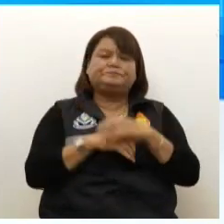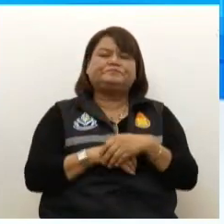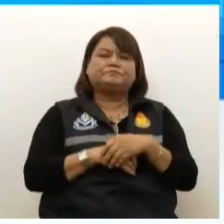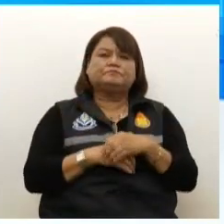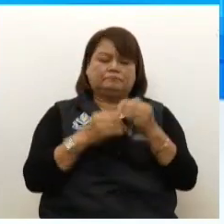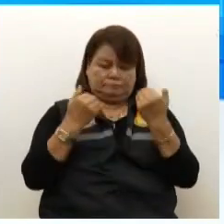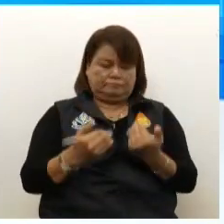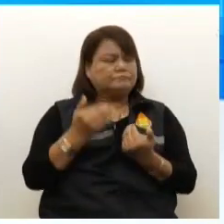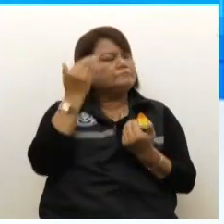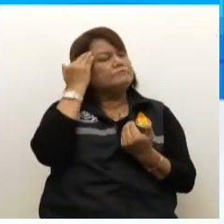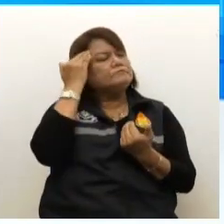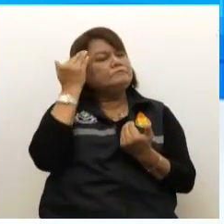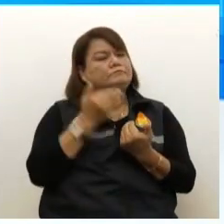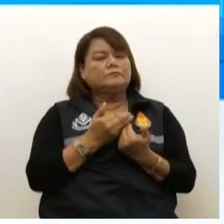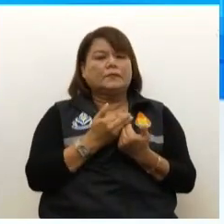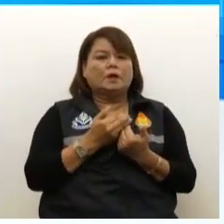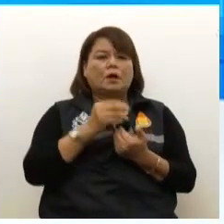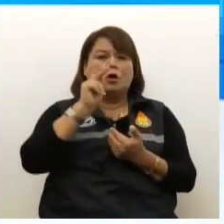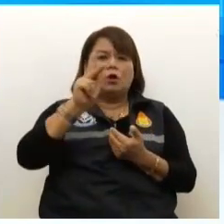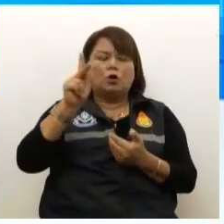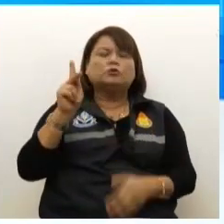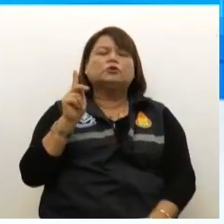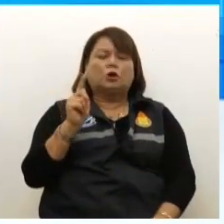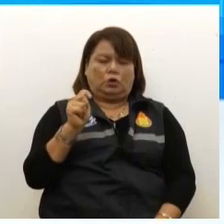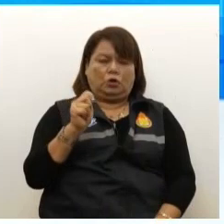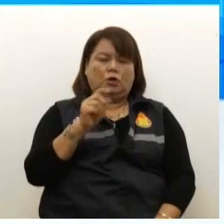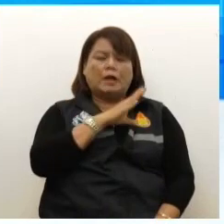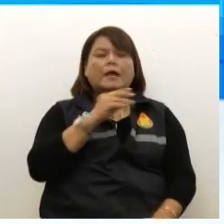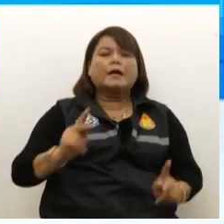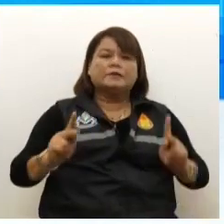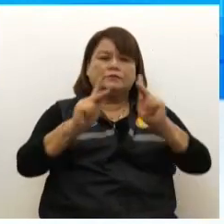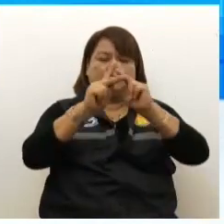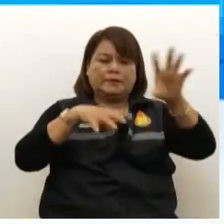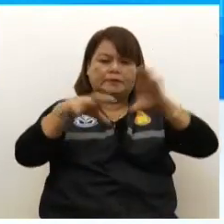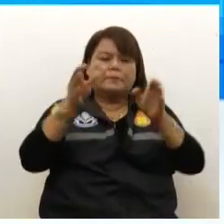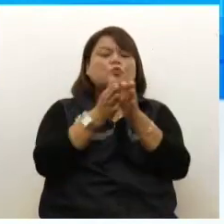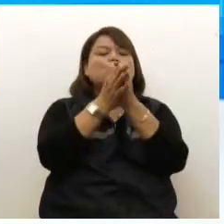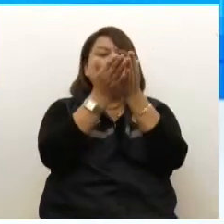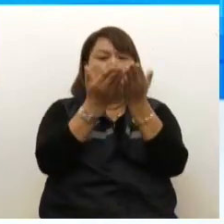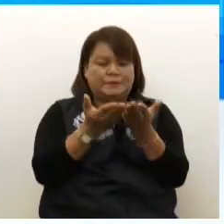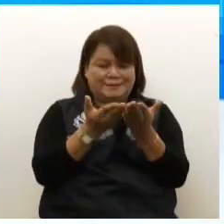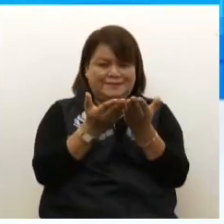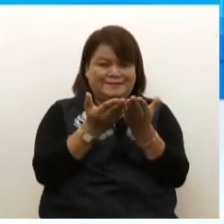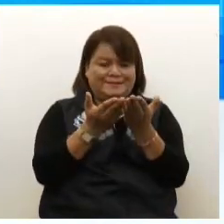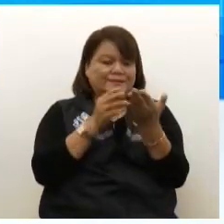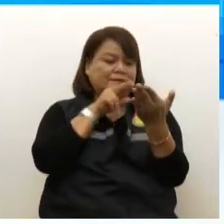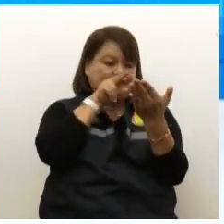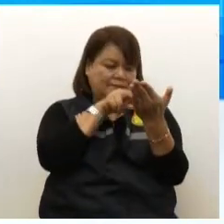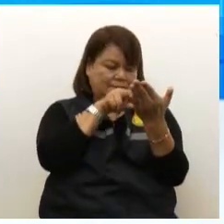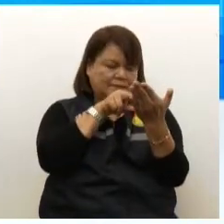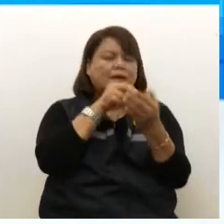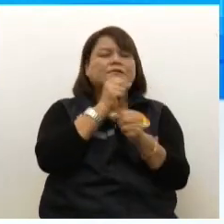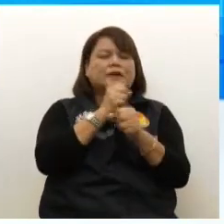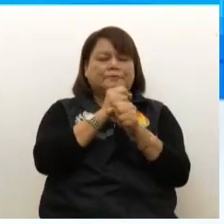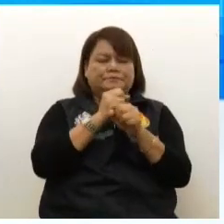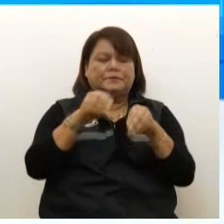ณะนี้ทราบว่าทางกกต.และทางกระทรวงได้จัดทำคู่มือนะครับในการดำเนินงานการอำนว